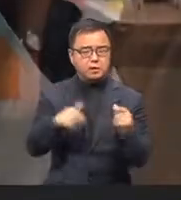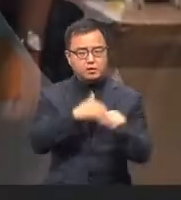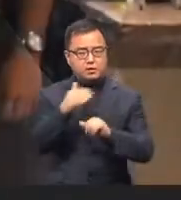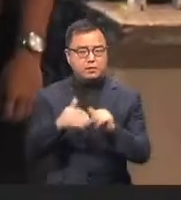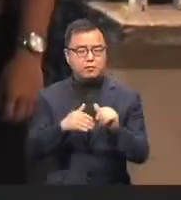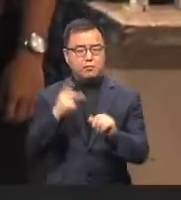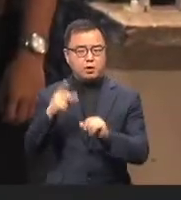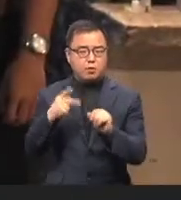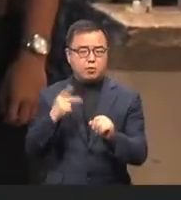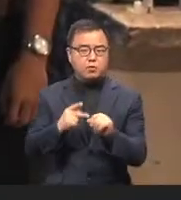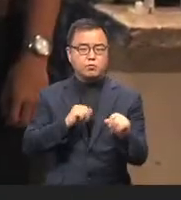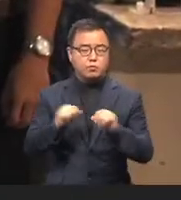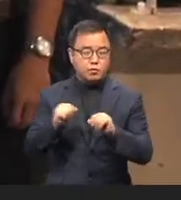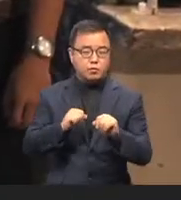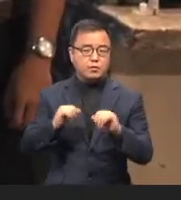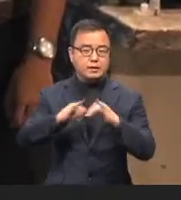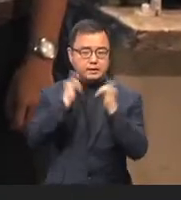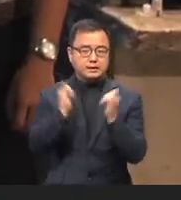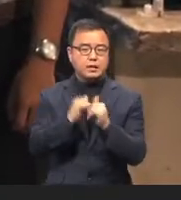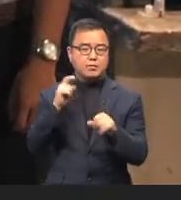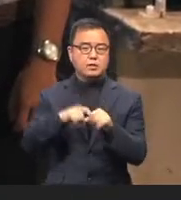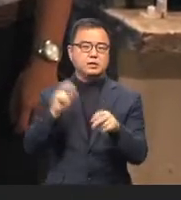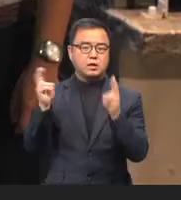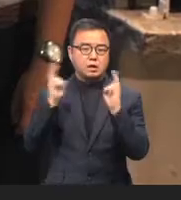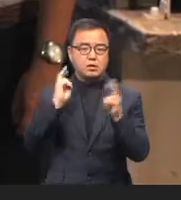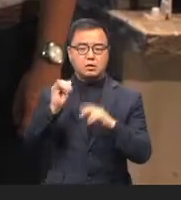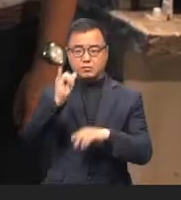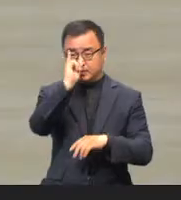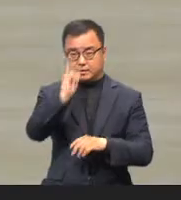활동을 펼치고 있는 사회적 기업이 있습니다.